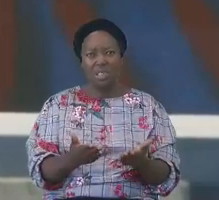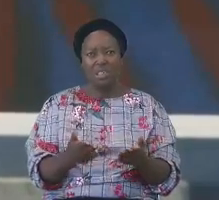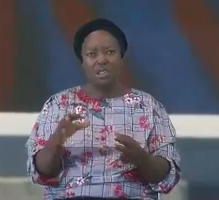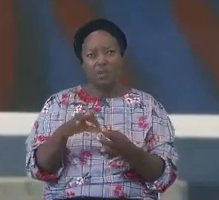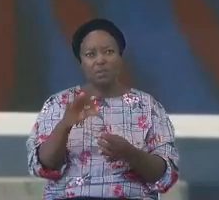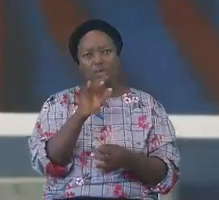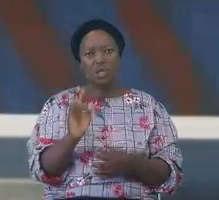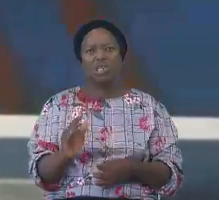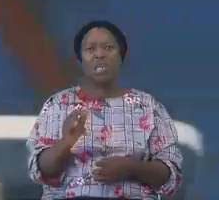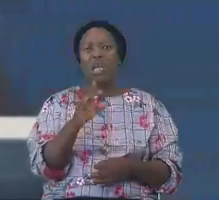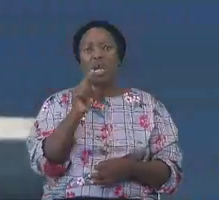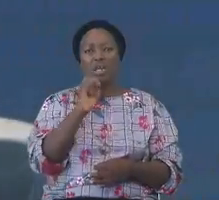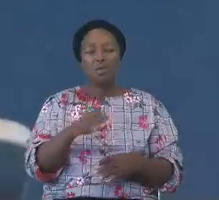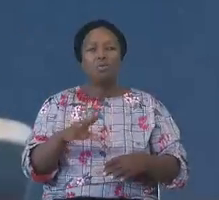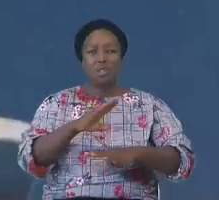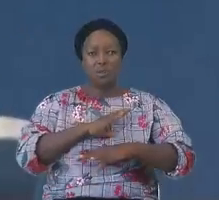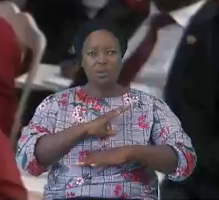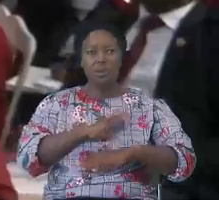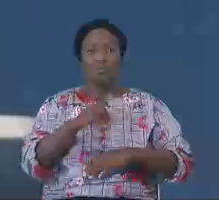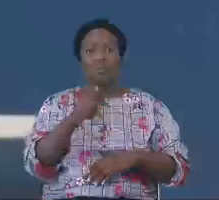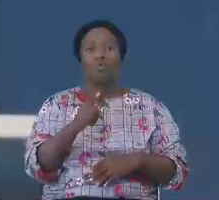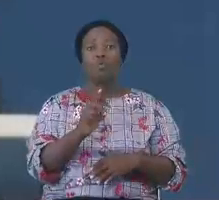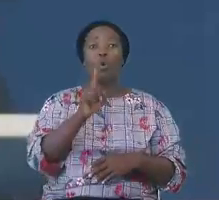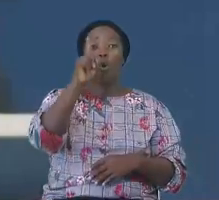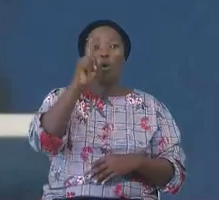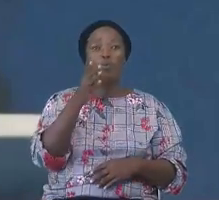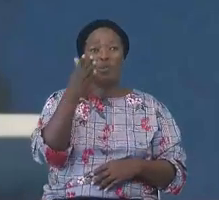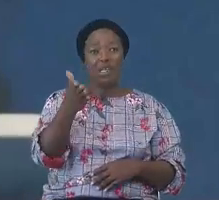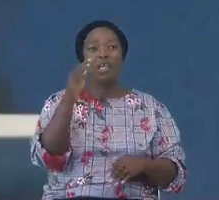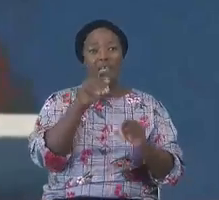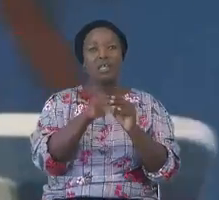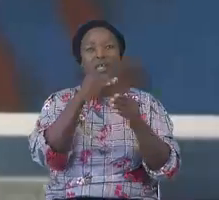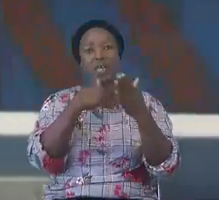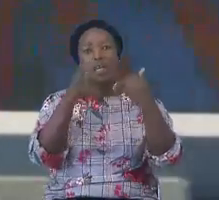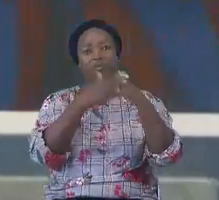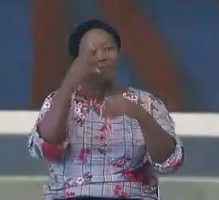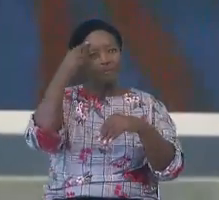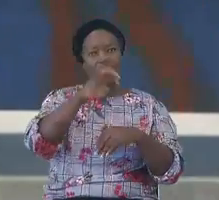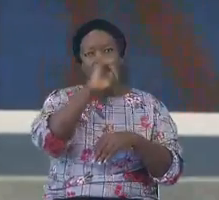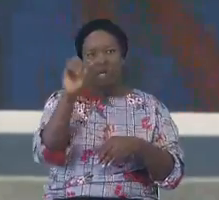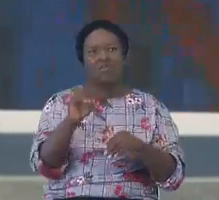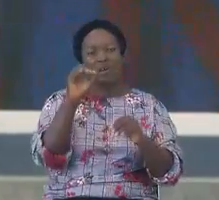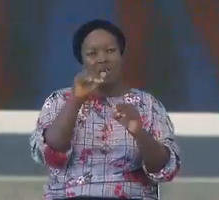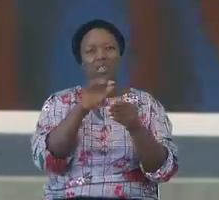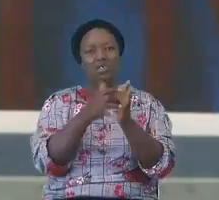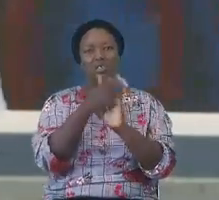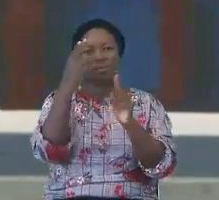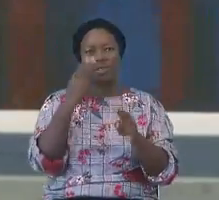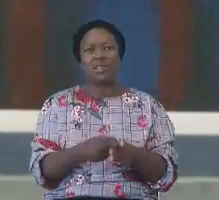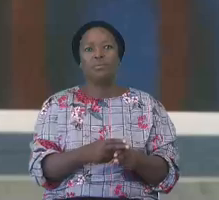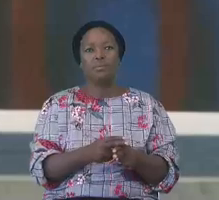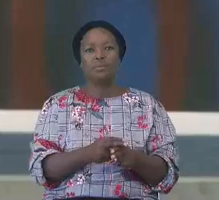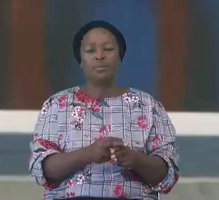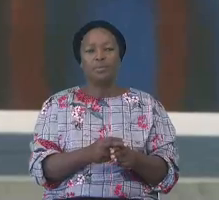venir et il va te satisfaire, te rassasier spirituellement et il va te satisfaire en haut